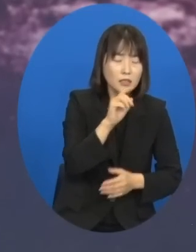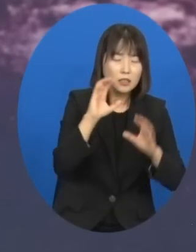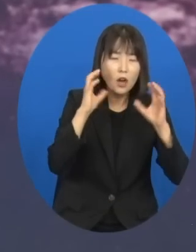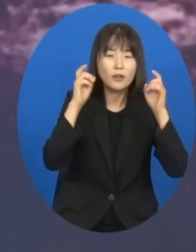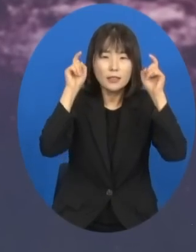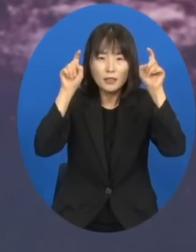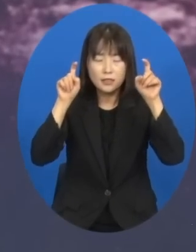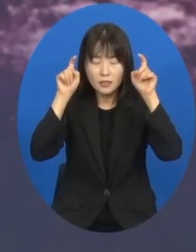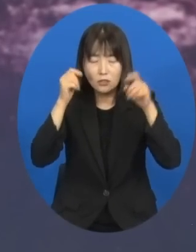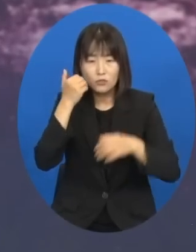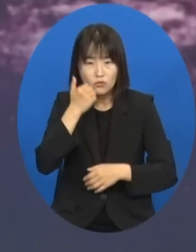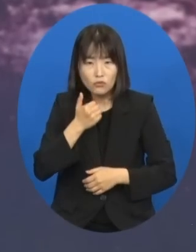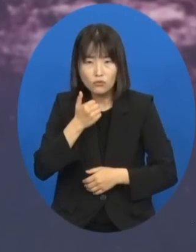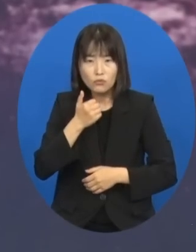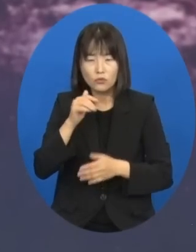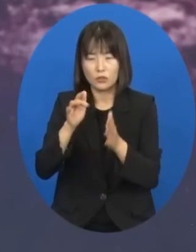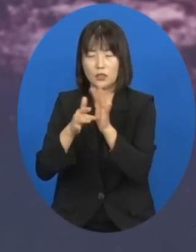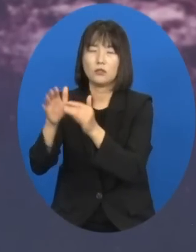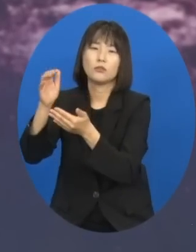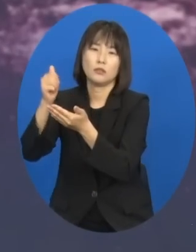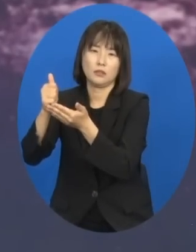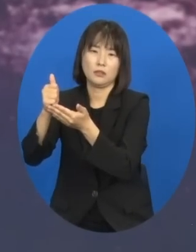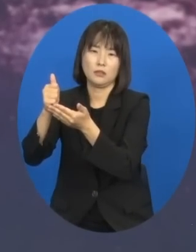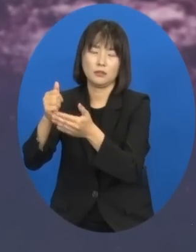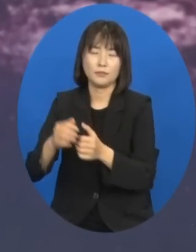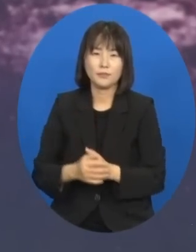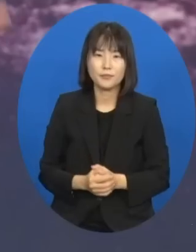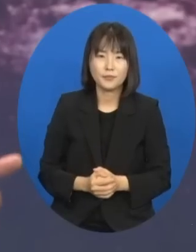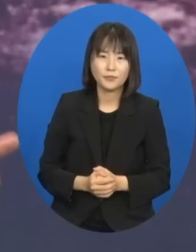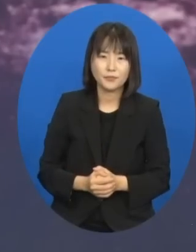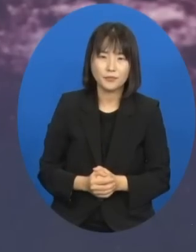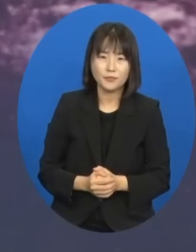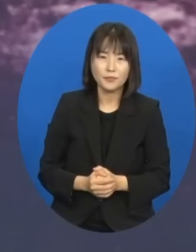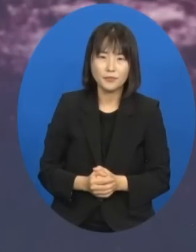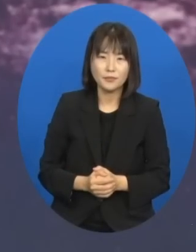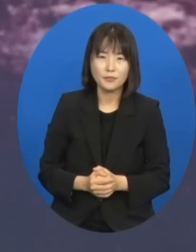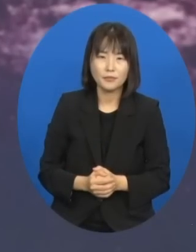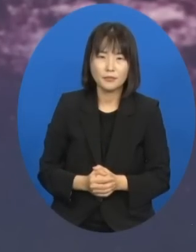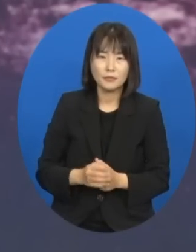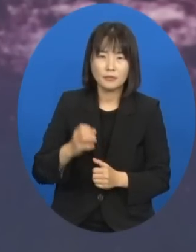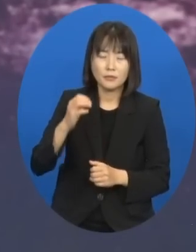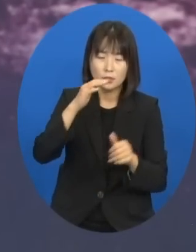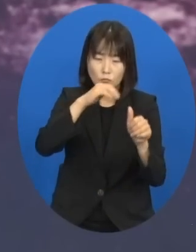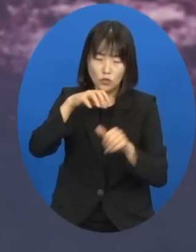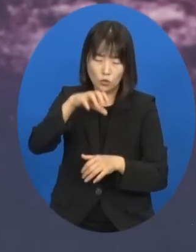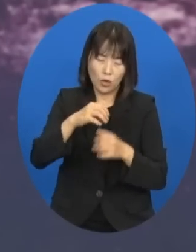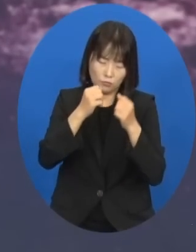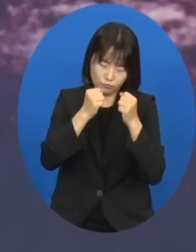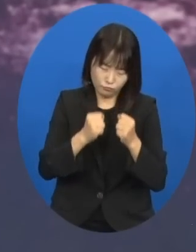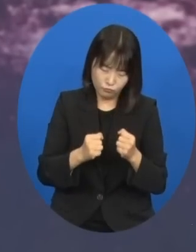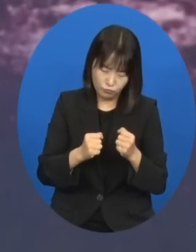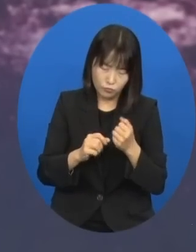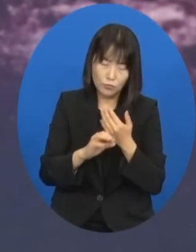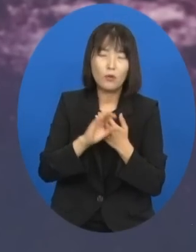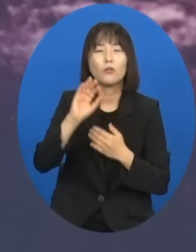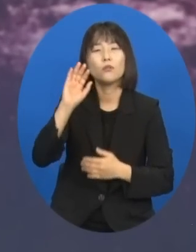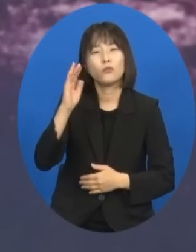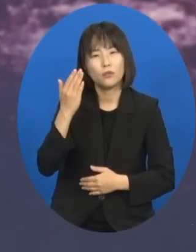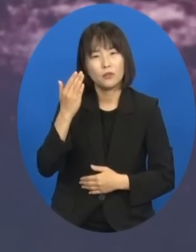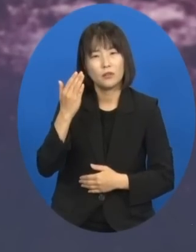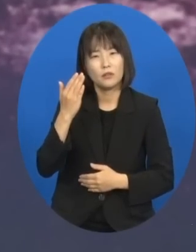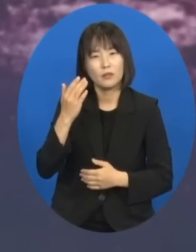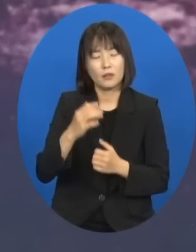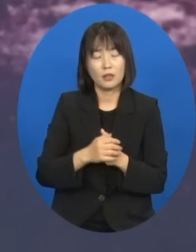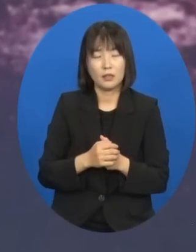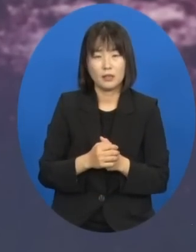아버지의 유산이 다 그의 것이고 그저 부르신 곳에 머물기만 하면 된다라는 것이 우리에게 주신 이 이삭을 통해 주시